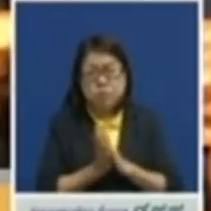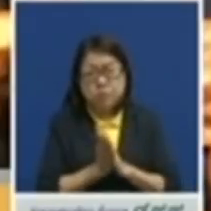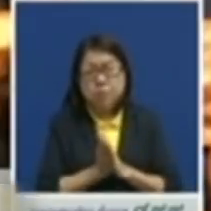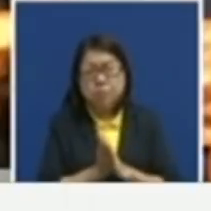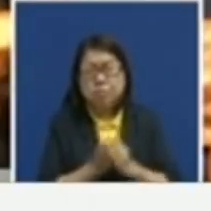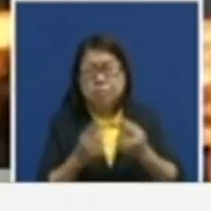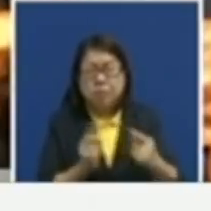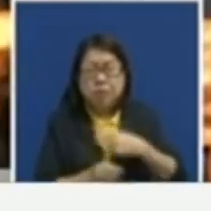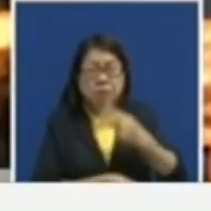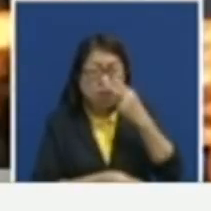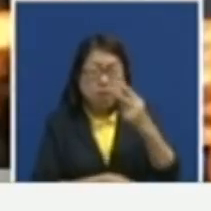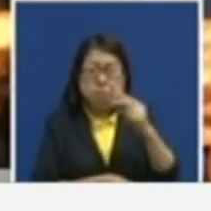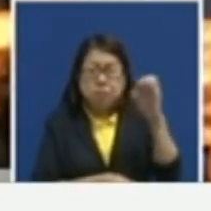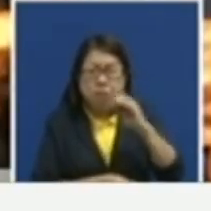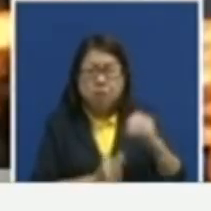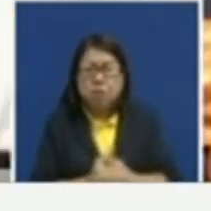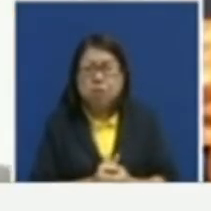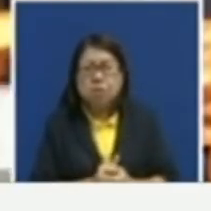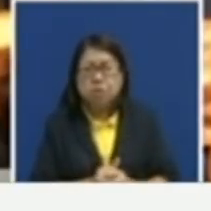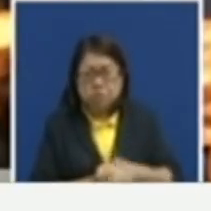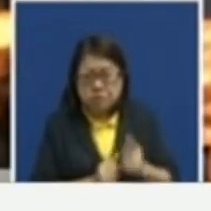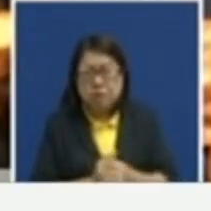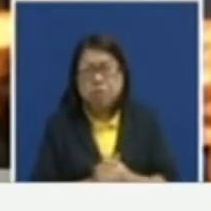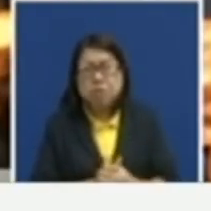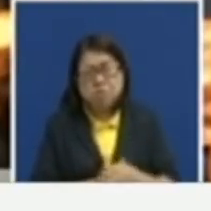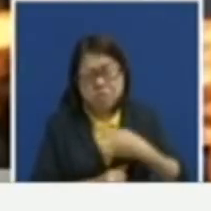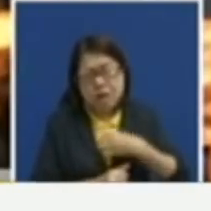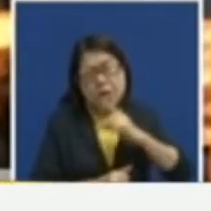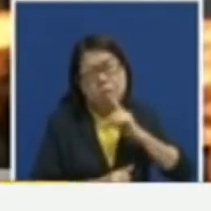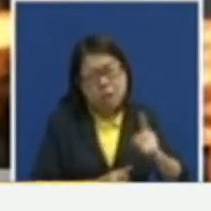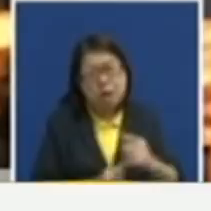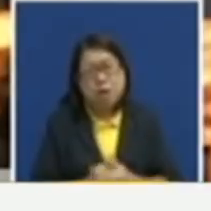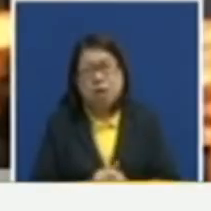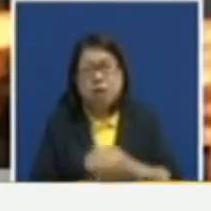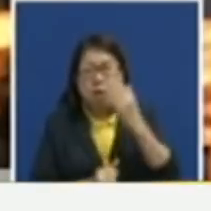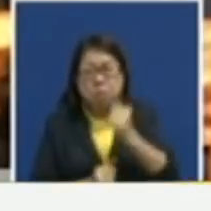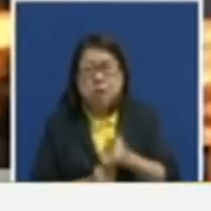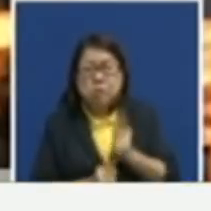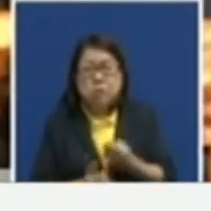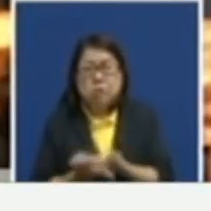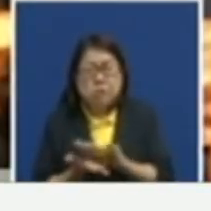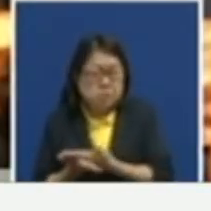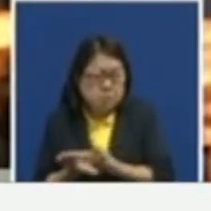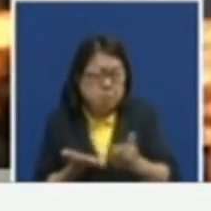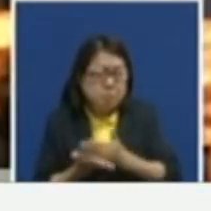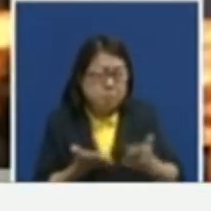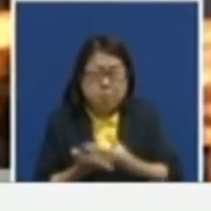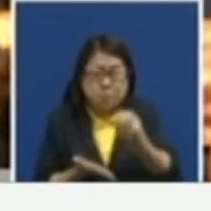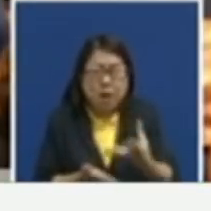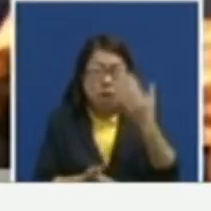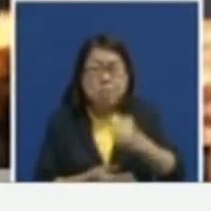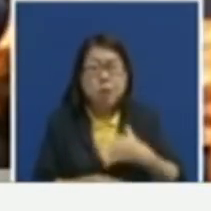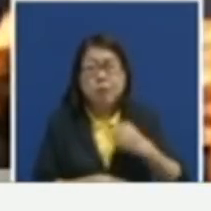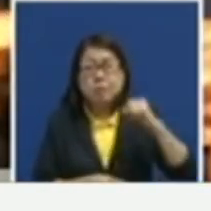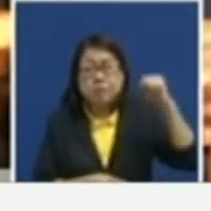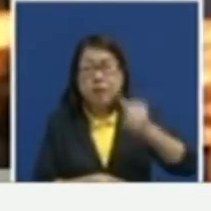ไม่เคยเห็นและตำหนิมากเลยว่าใช้ทำไมกันมากๆขนาดนี้เพื่อเอาชนะอย่างเดีย